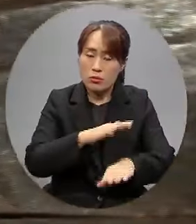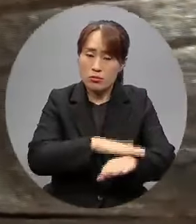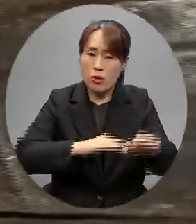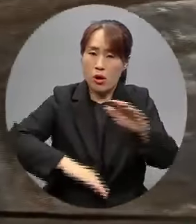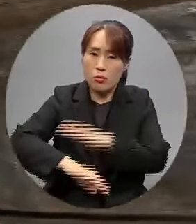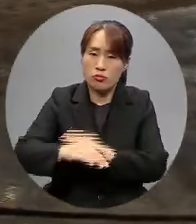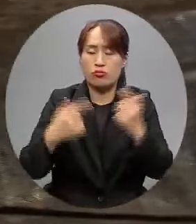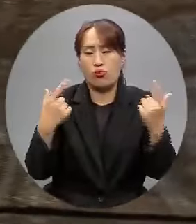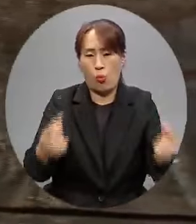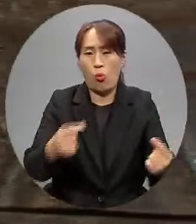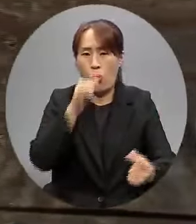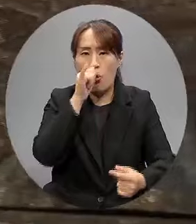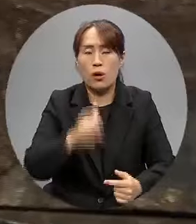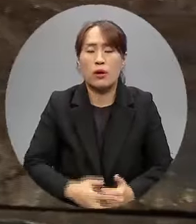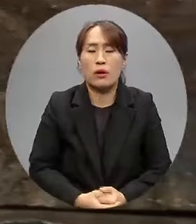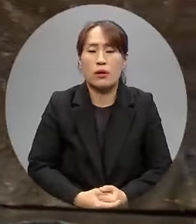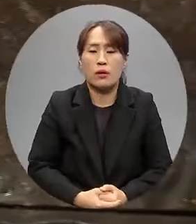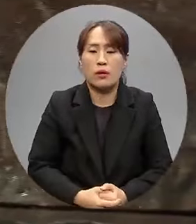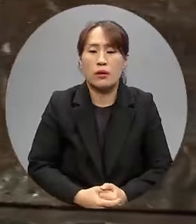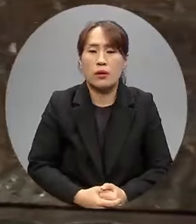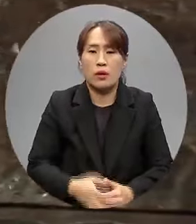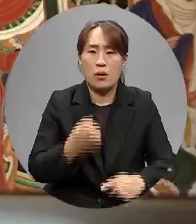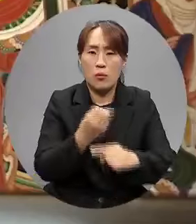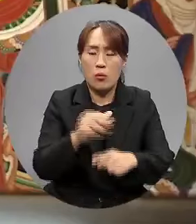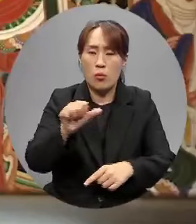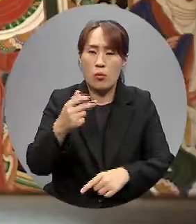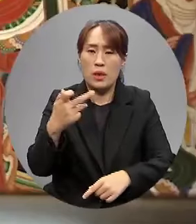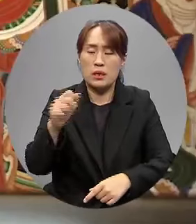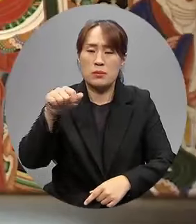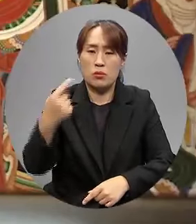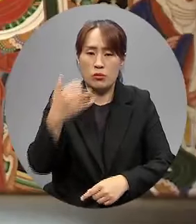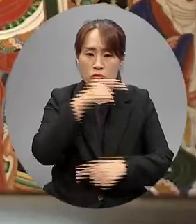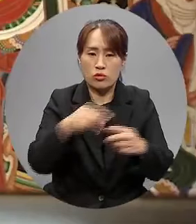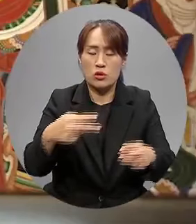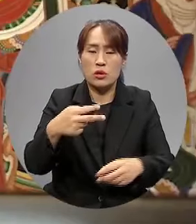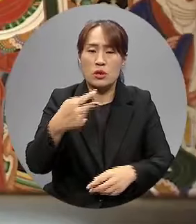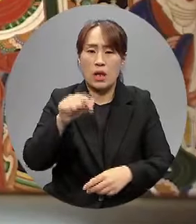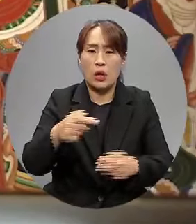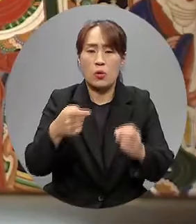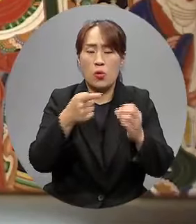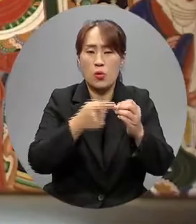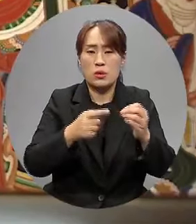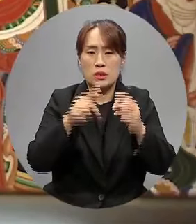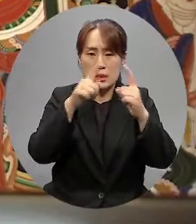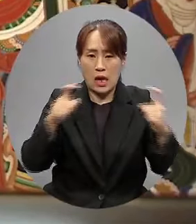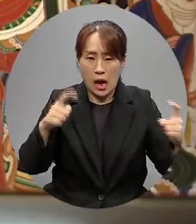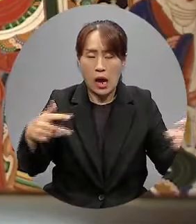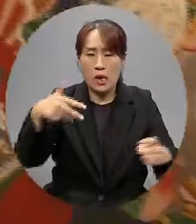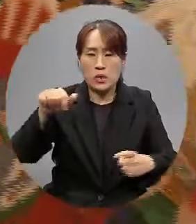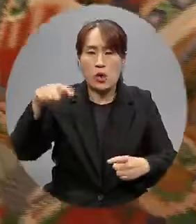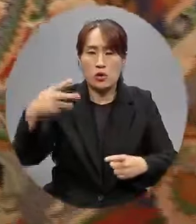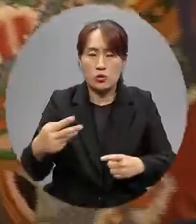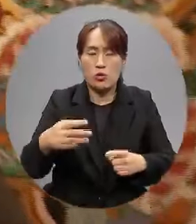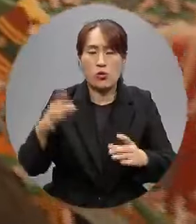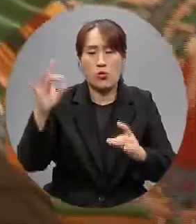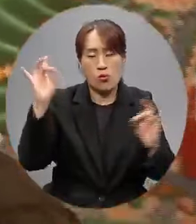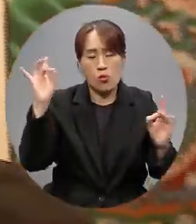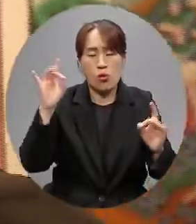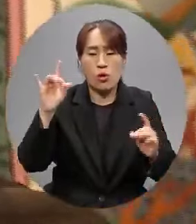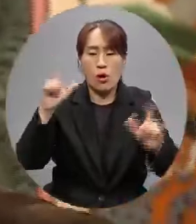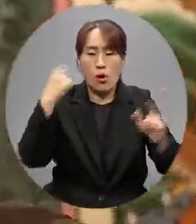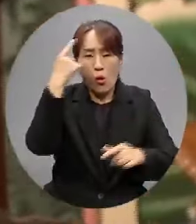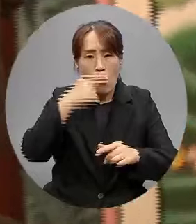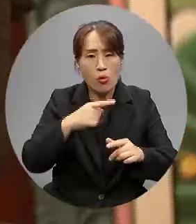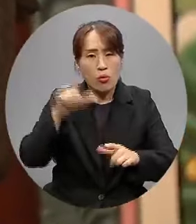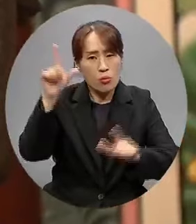대칭을 잃었습니다 보을 512호 충주 단호사 철조 열의 상입니다 얼굴에 표현